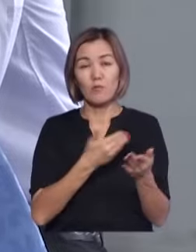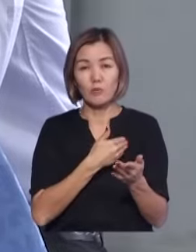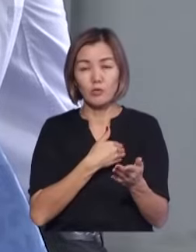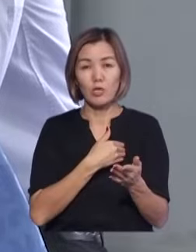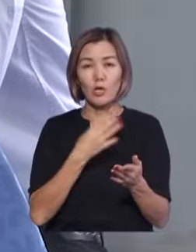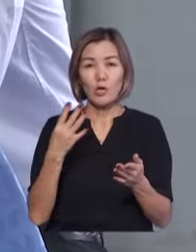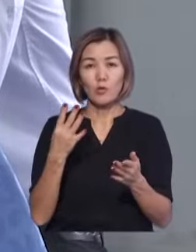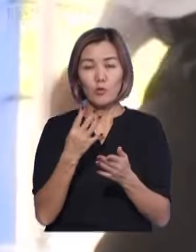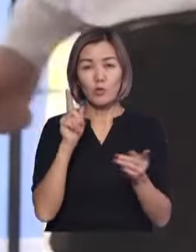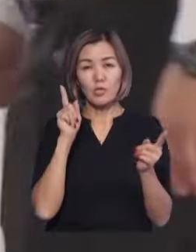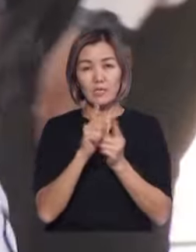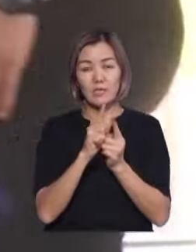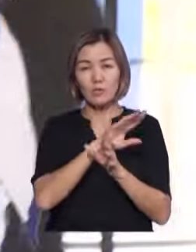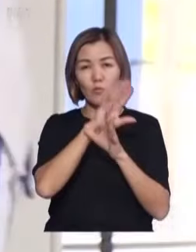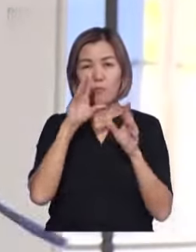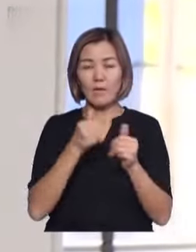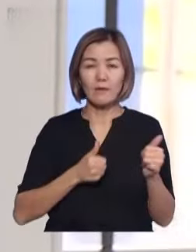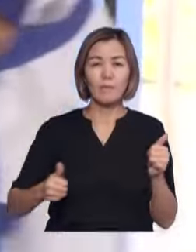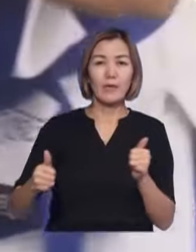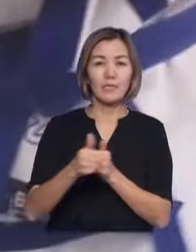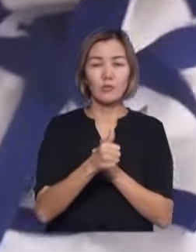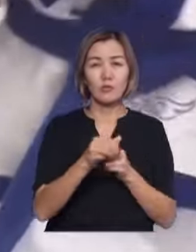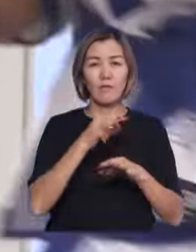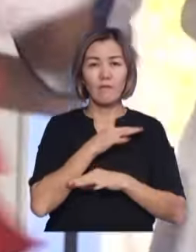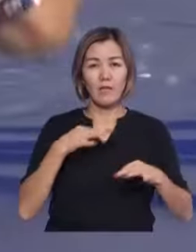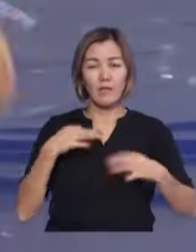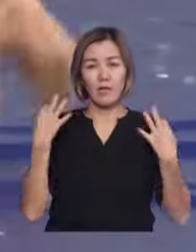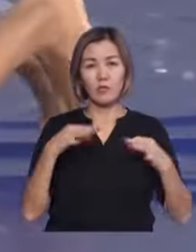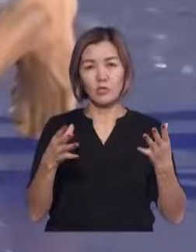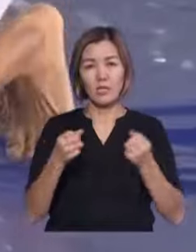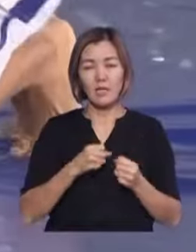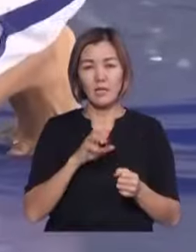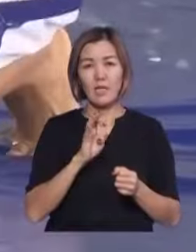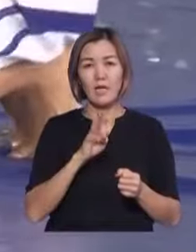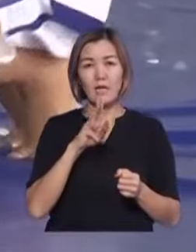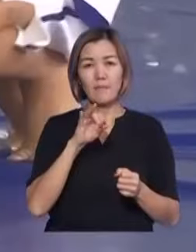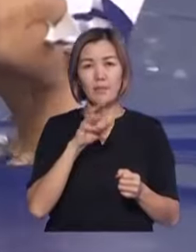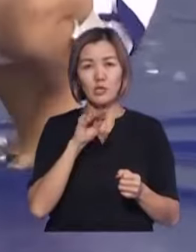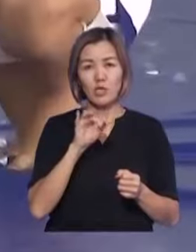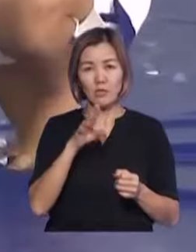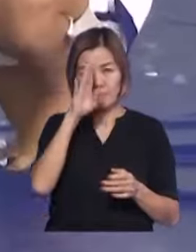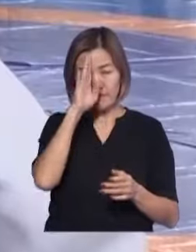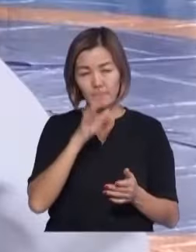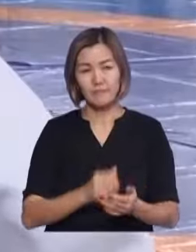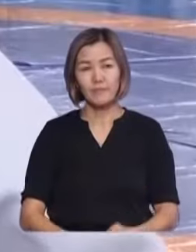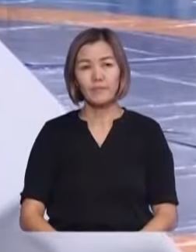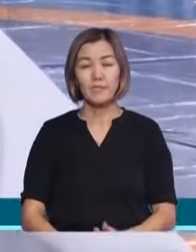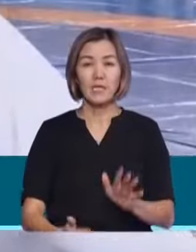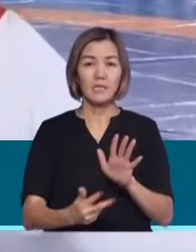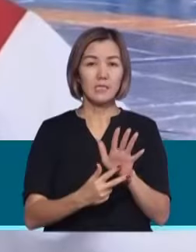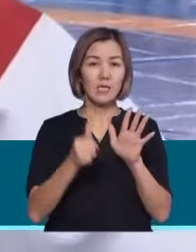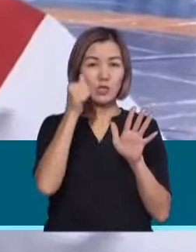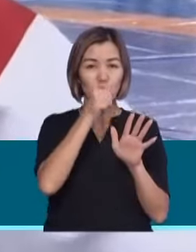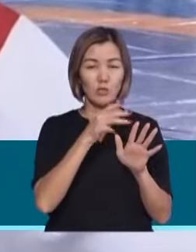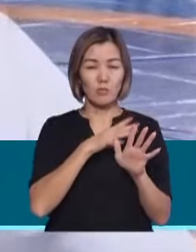4-1-дей жекпе-жек өткізіп, барлығында басым түсіп, финалға жолдама алғанның бірі Әміржан Тойжан. 8 жыл болды қашып